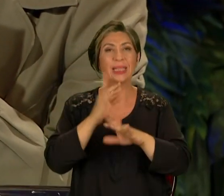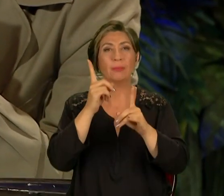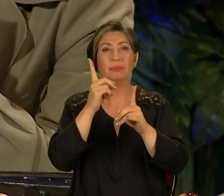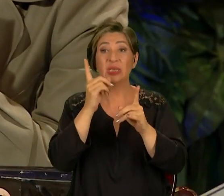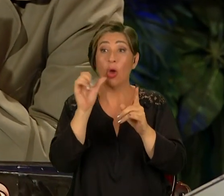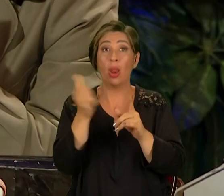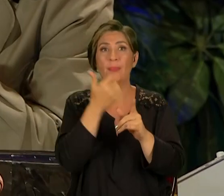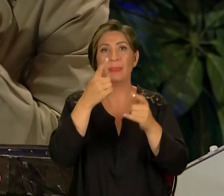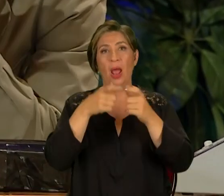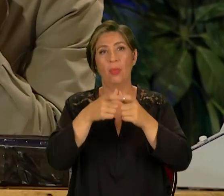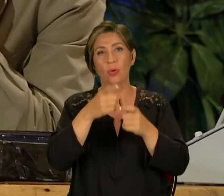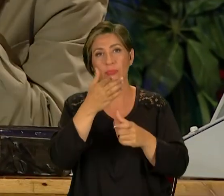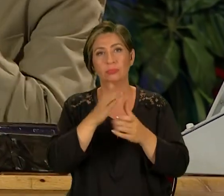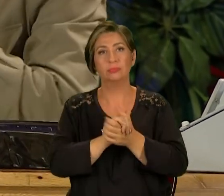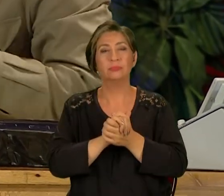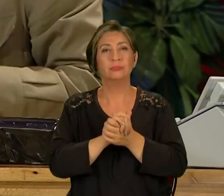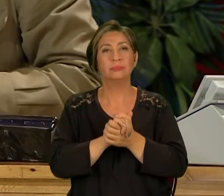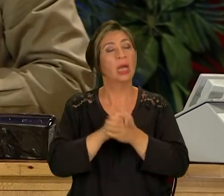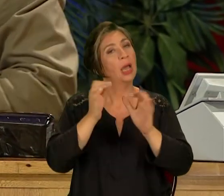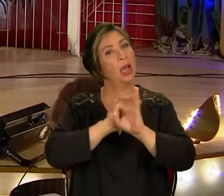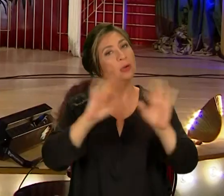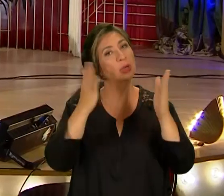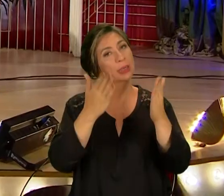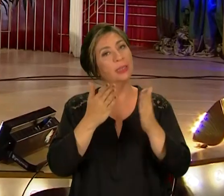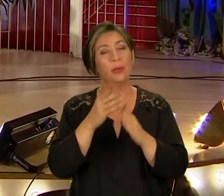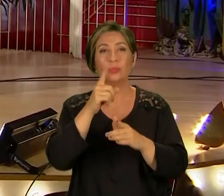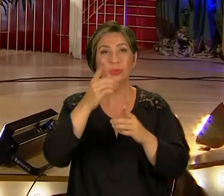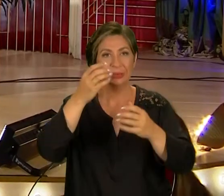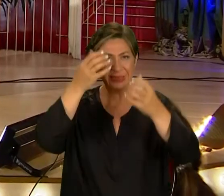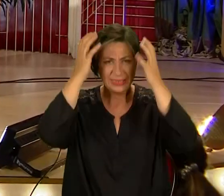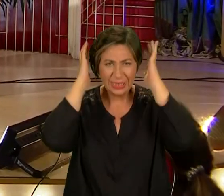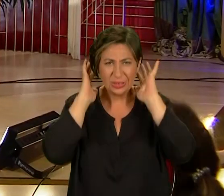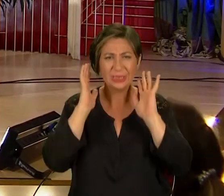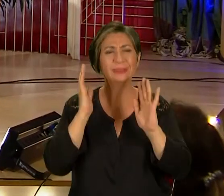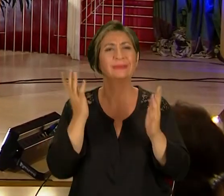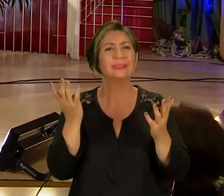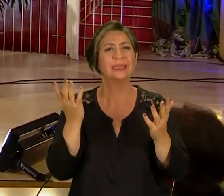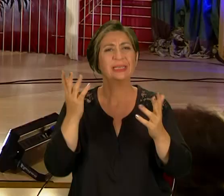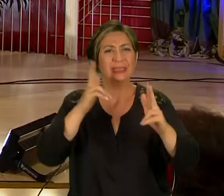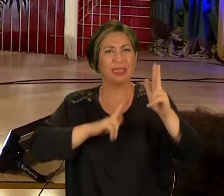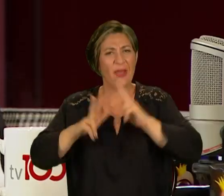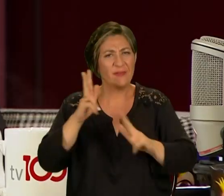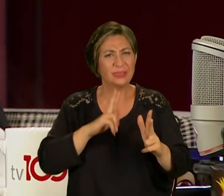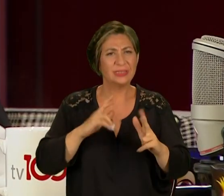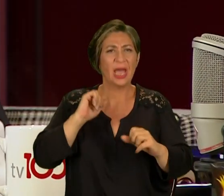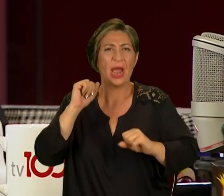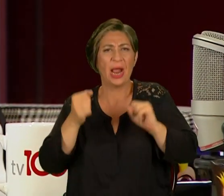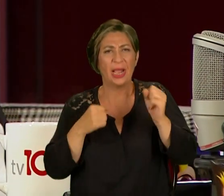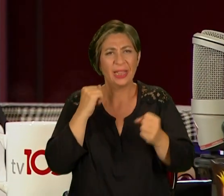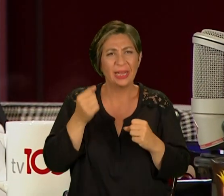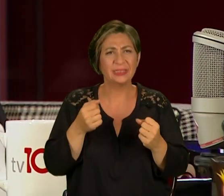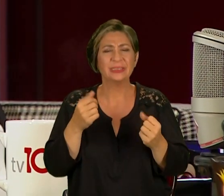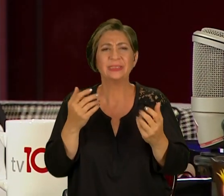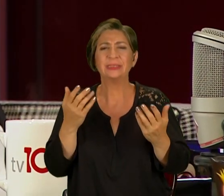bir koleksiyon albümü. Harikulade. Bu saçların, sonra tavrın